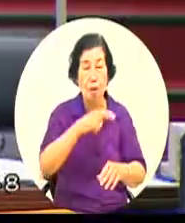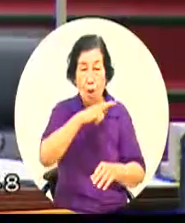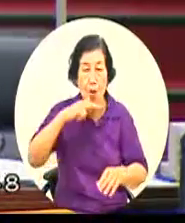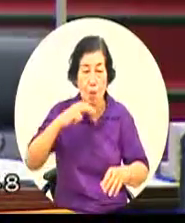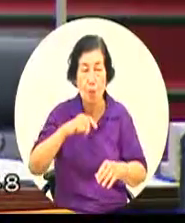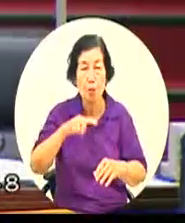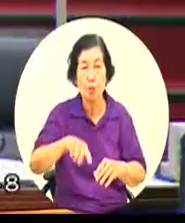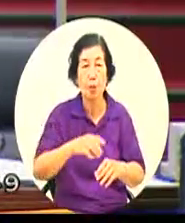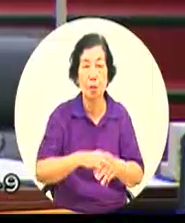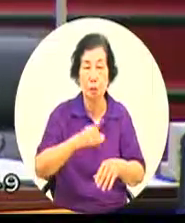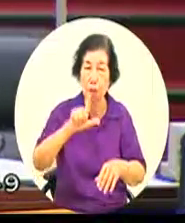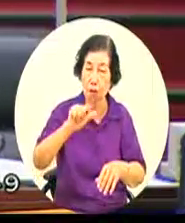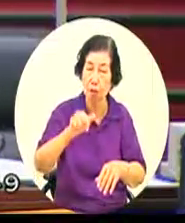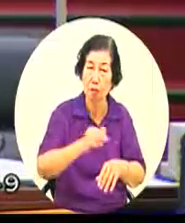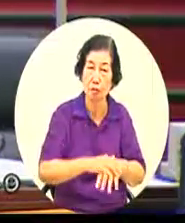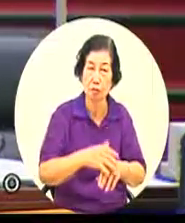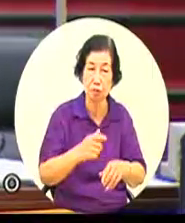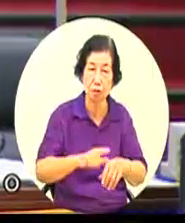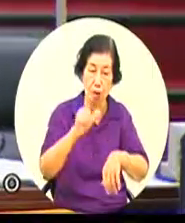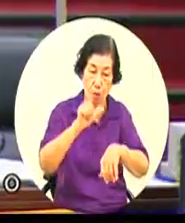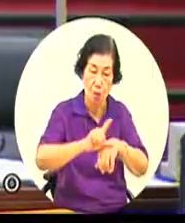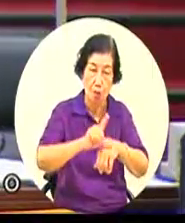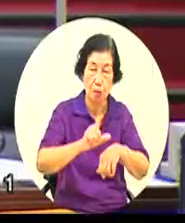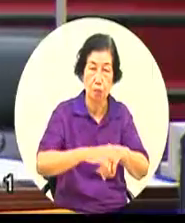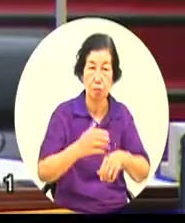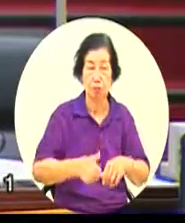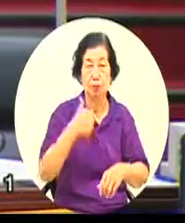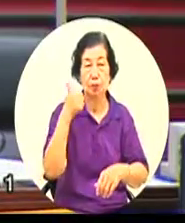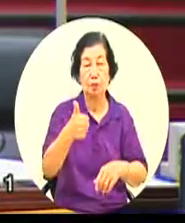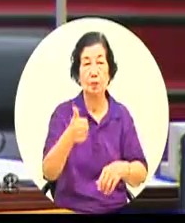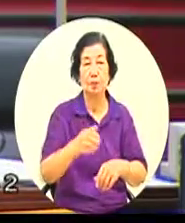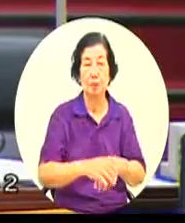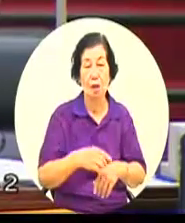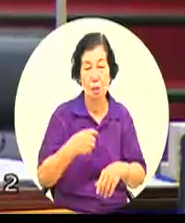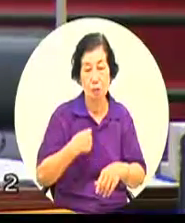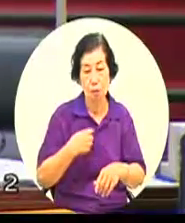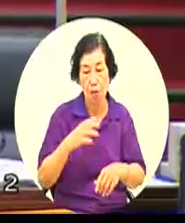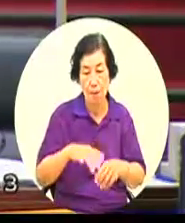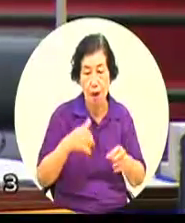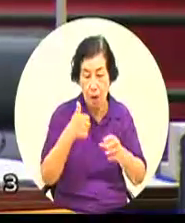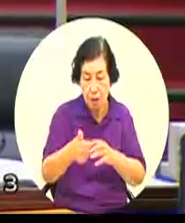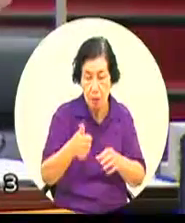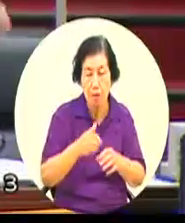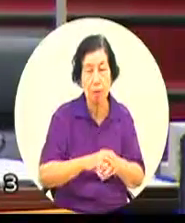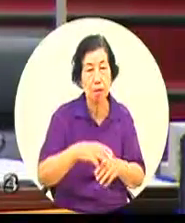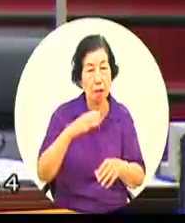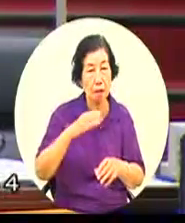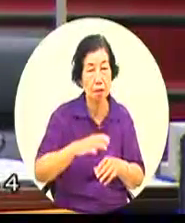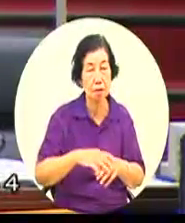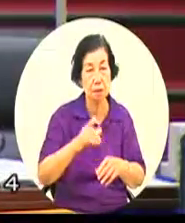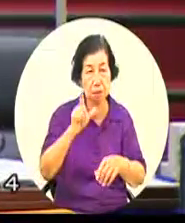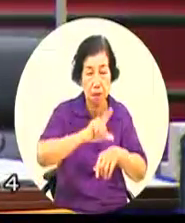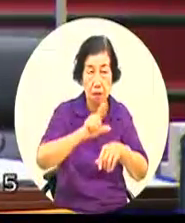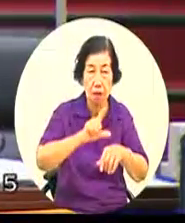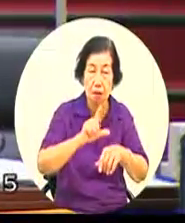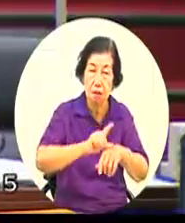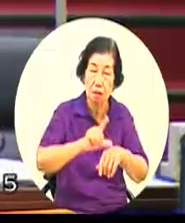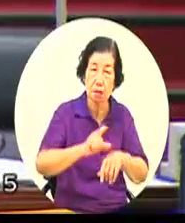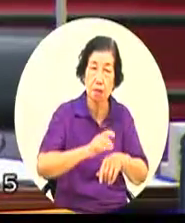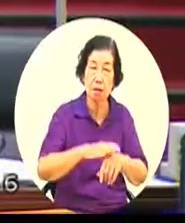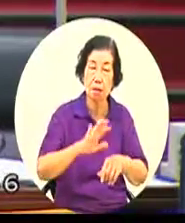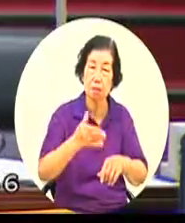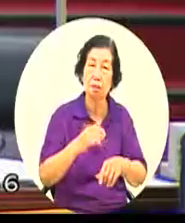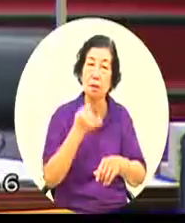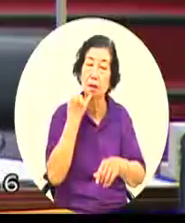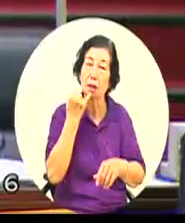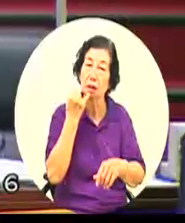请他来上课。我虽然没有去念雄女，但是我可以听他的课。即使去念雄女呢，你也不一定是这个英文老